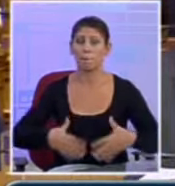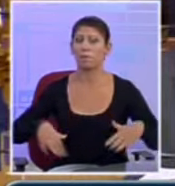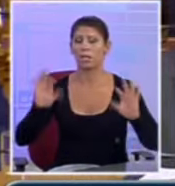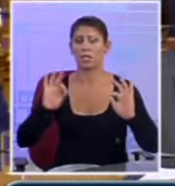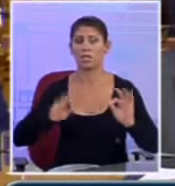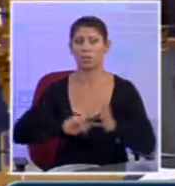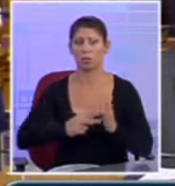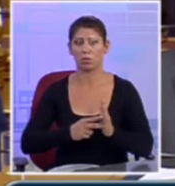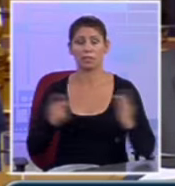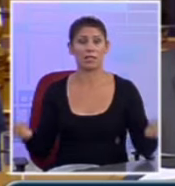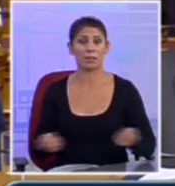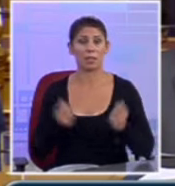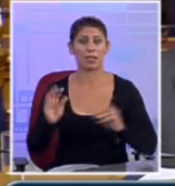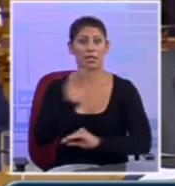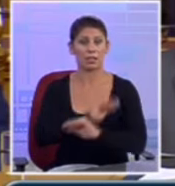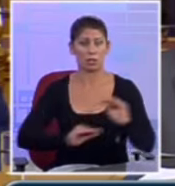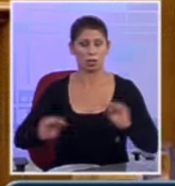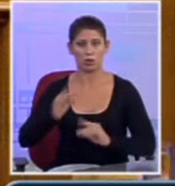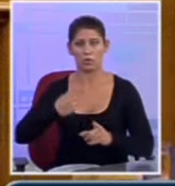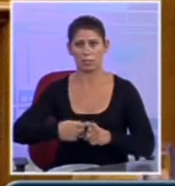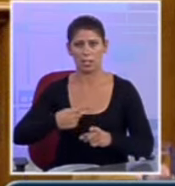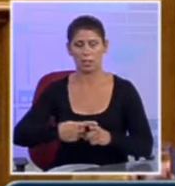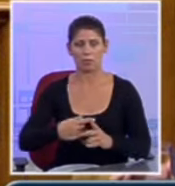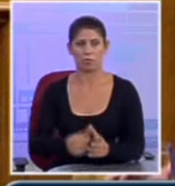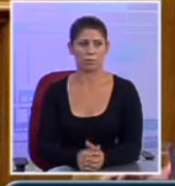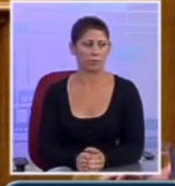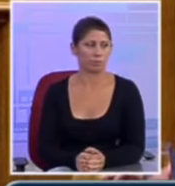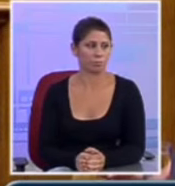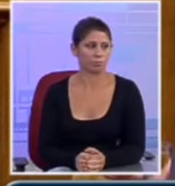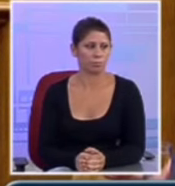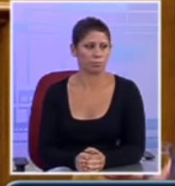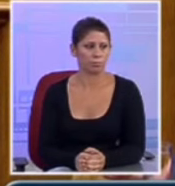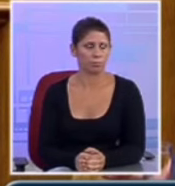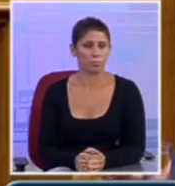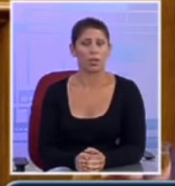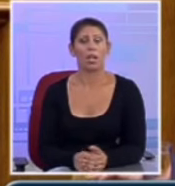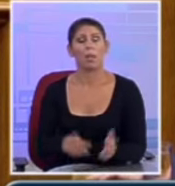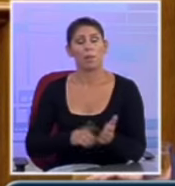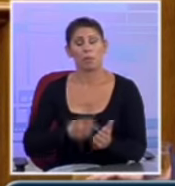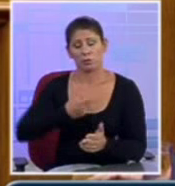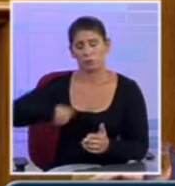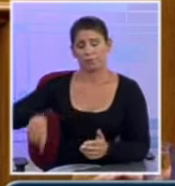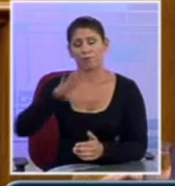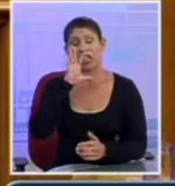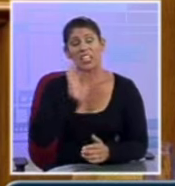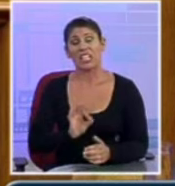επανεκκίνησης της οικονομίας και της παραγωγικής ανασυγκρότησης της χώρας. Πρέπει να είμαστε ειλικρινείς.